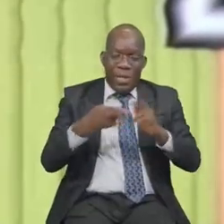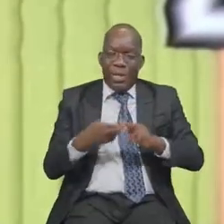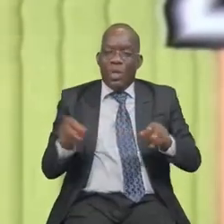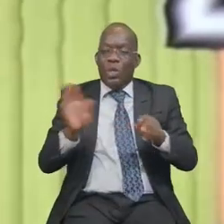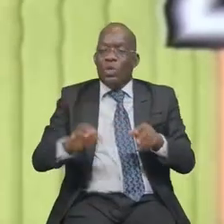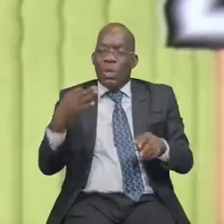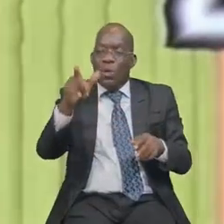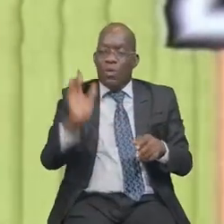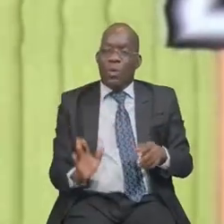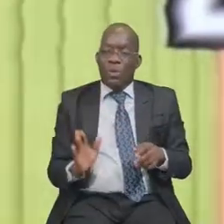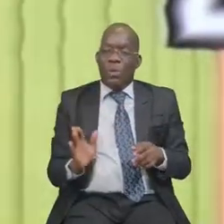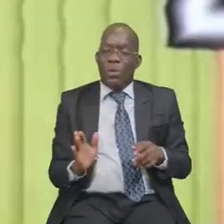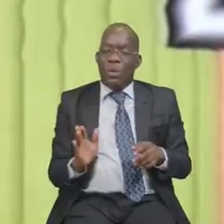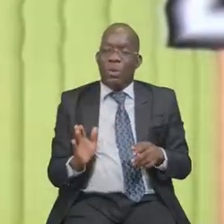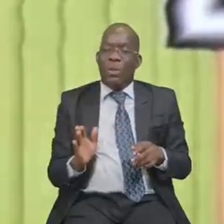enfants de Dieu,